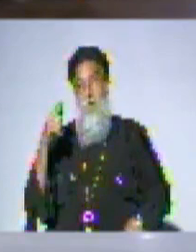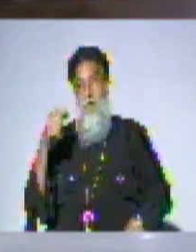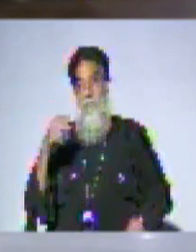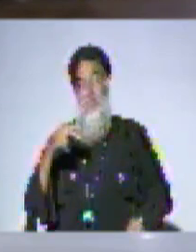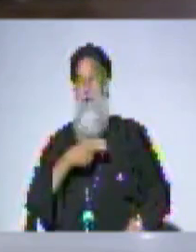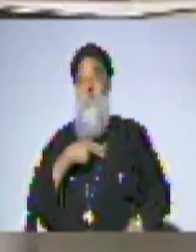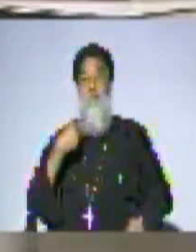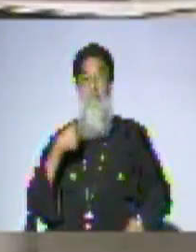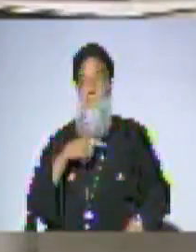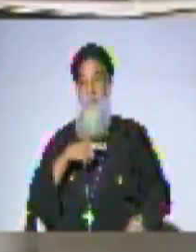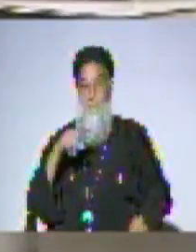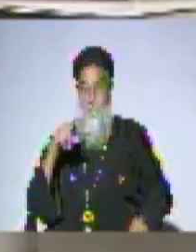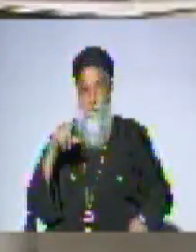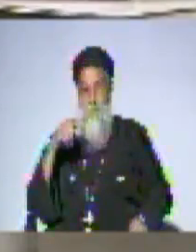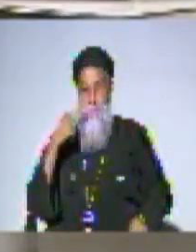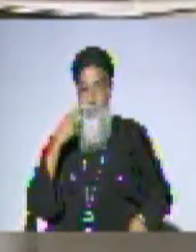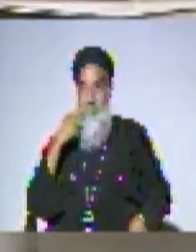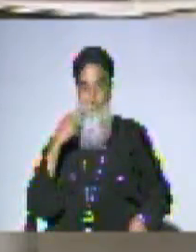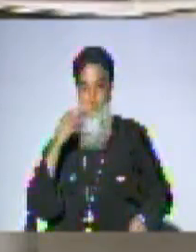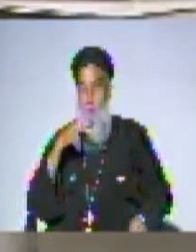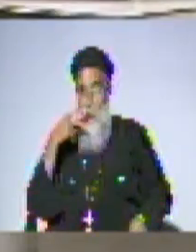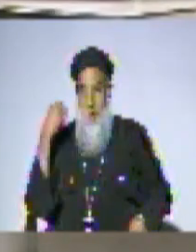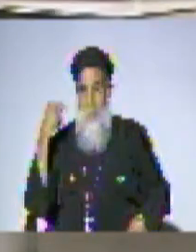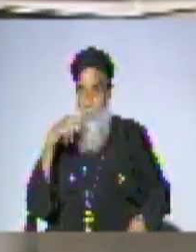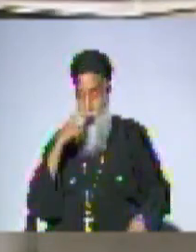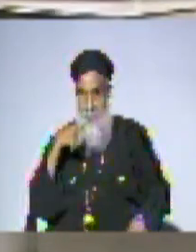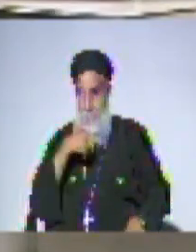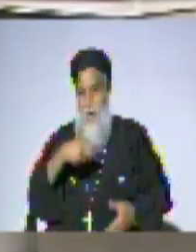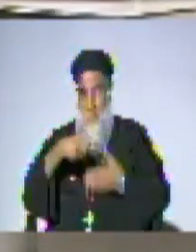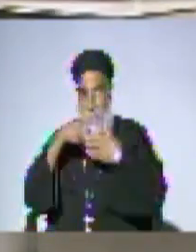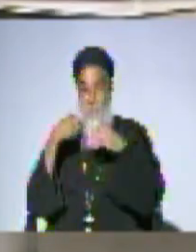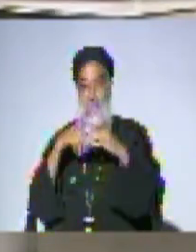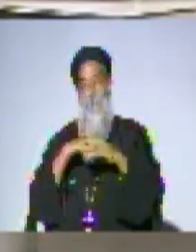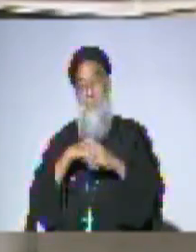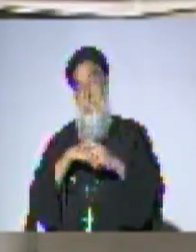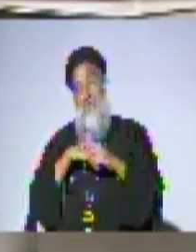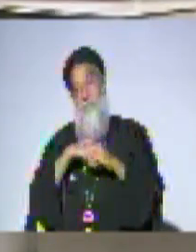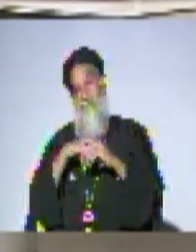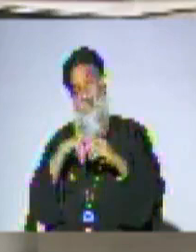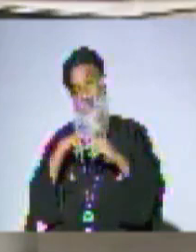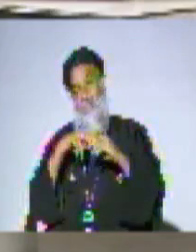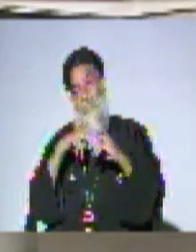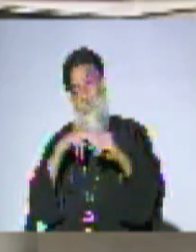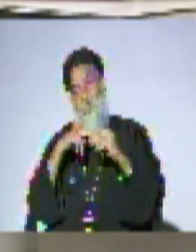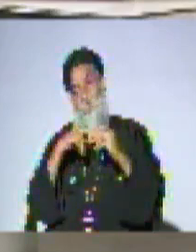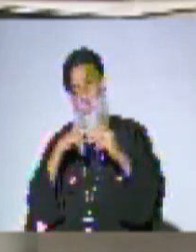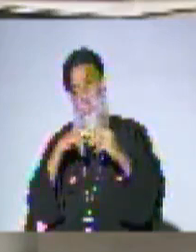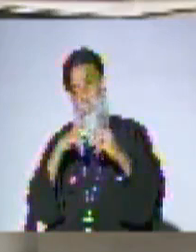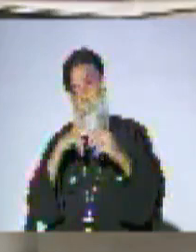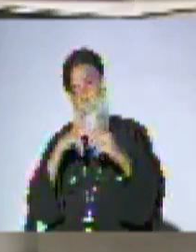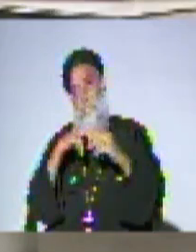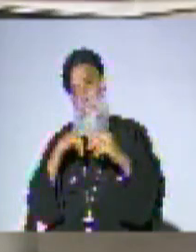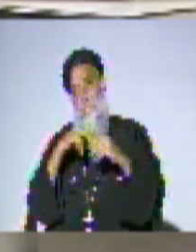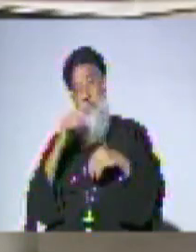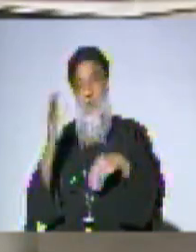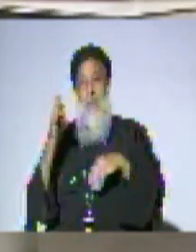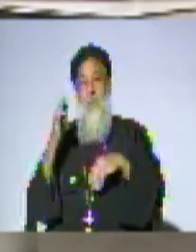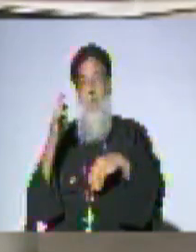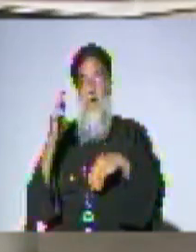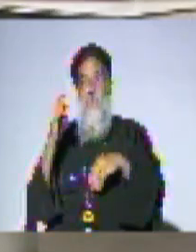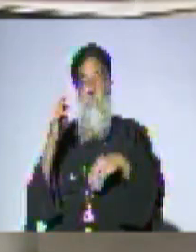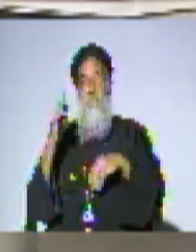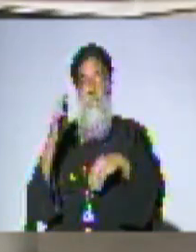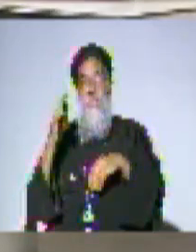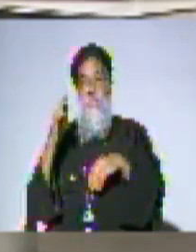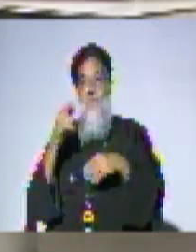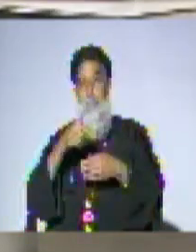قداس، وإخوتنا الروم الأرثوذكس عندهم قداس أيضا. عند إخوتنا البروتستانت بقى